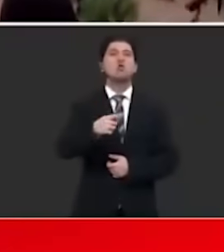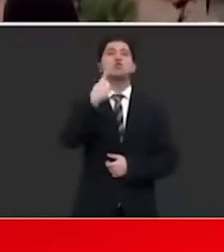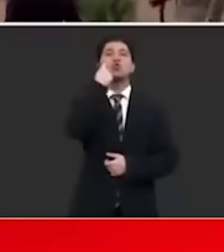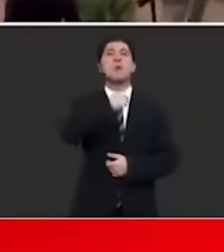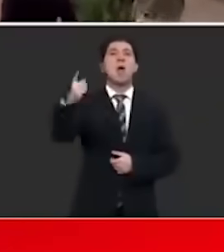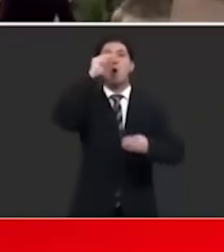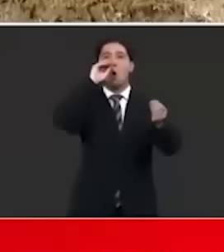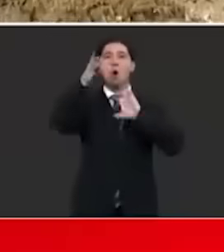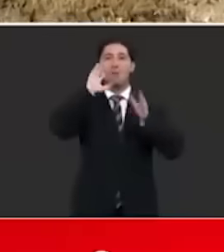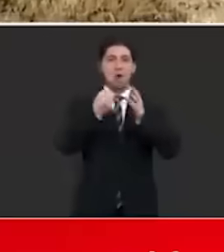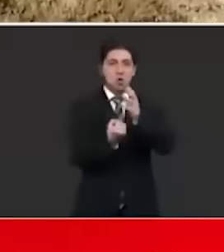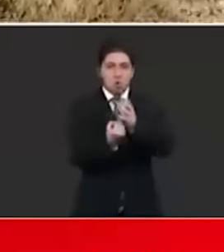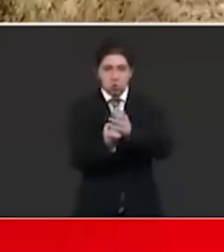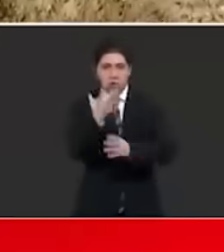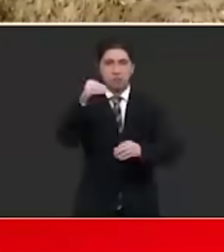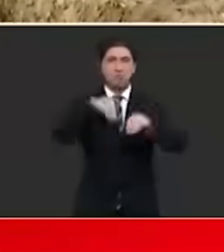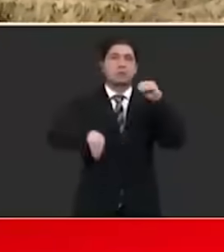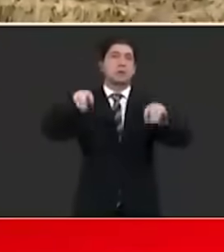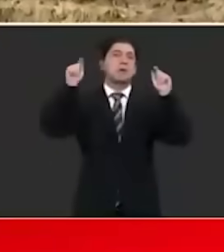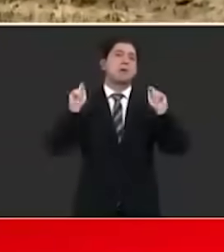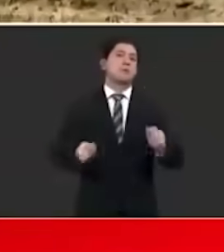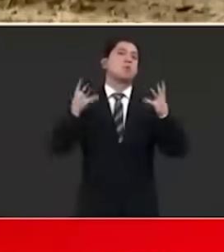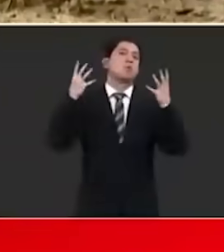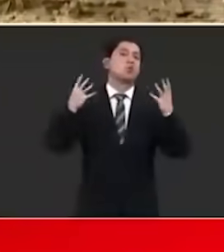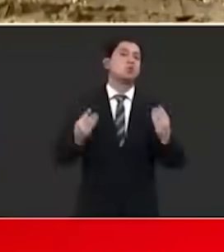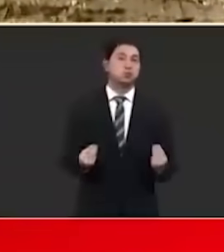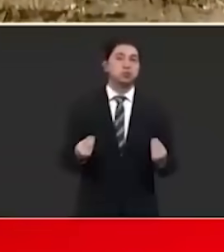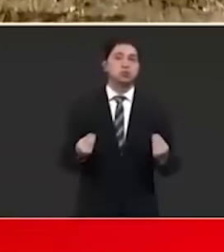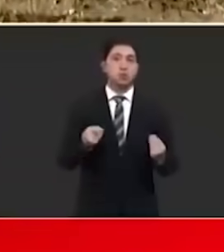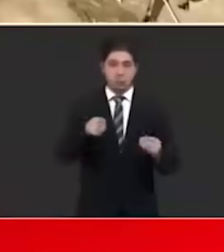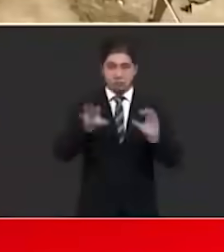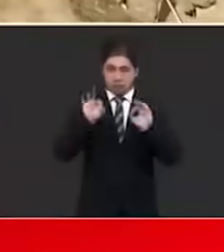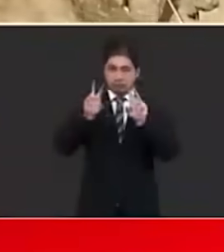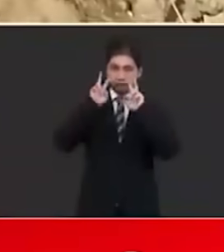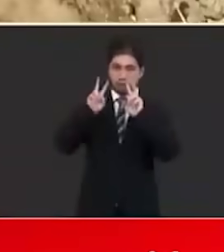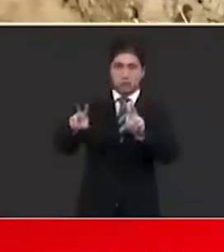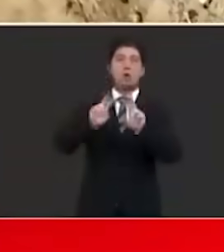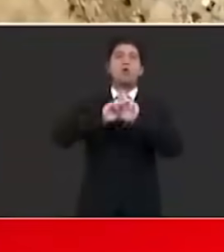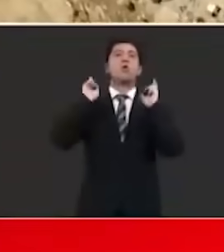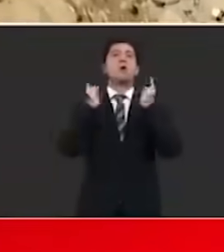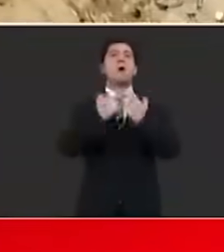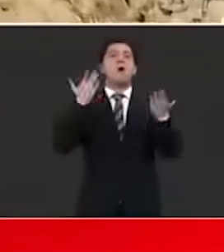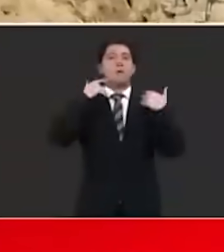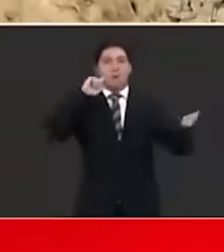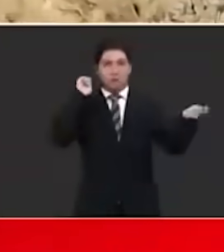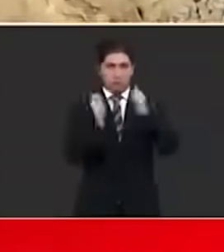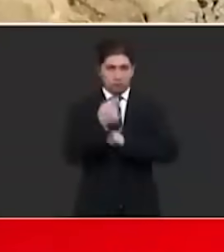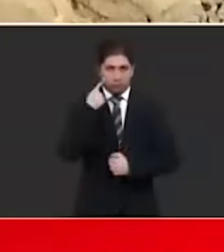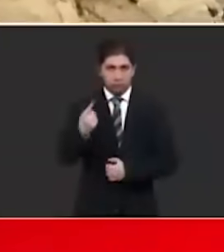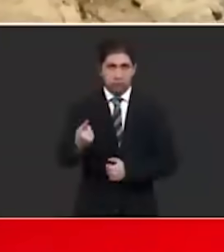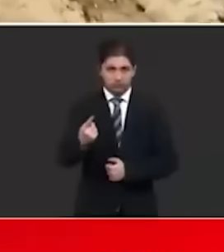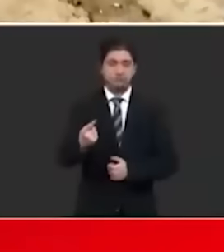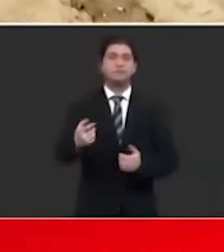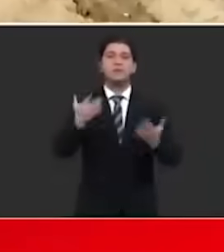Ormanları'nın kuruluşunu gerçekleştirdik. Bu tablo küresel ısınmanın ve